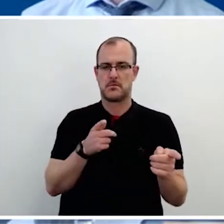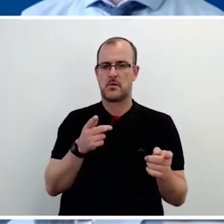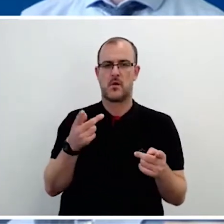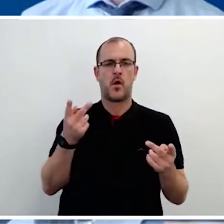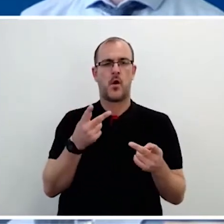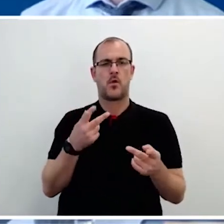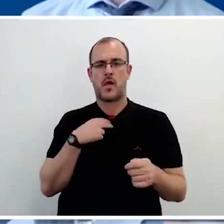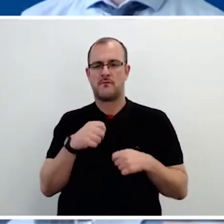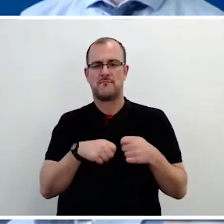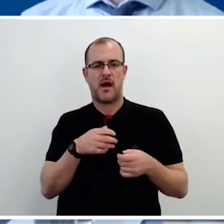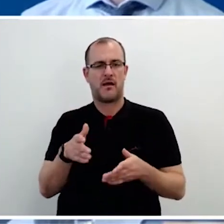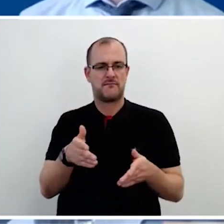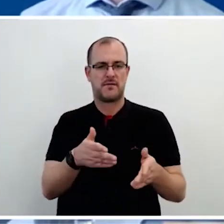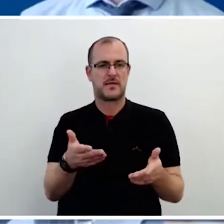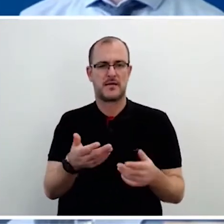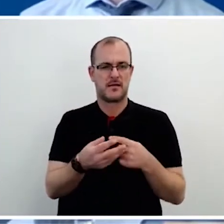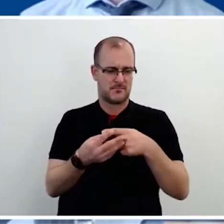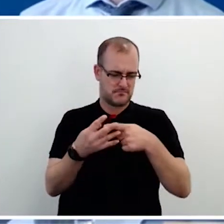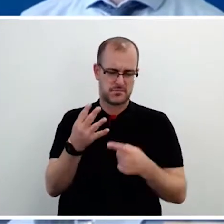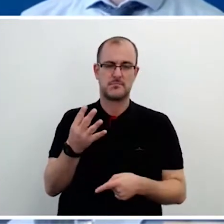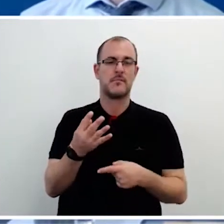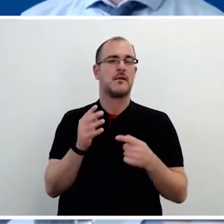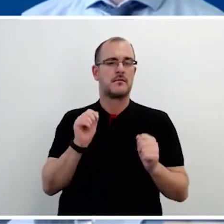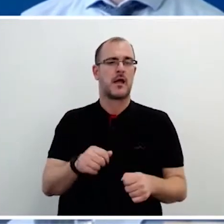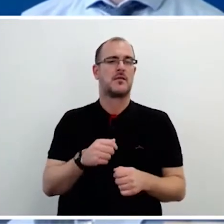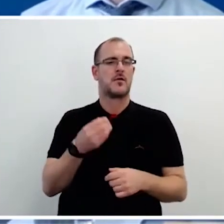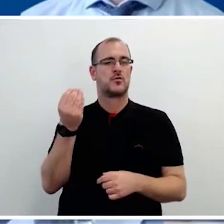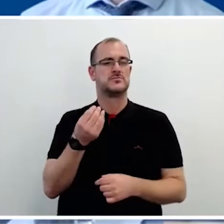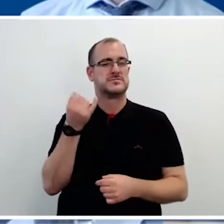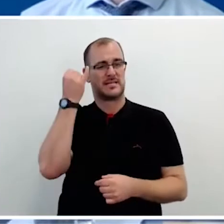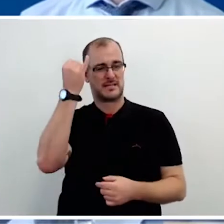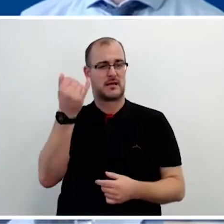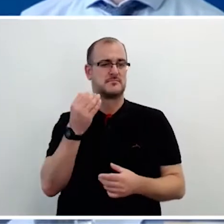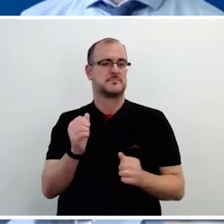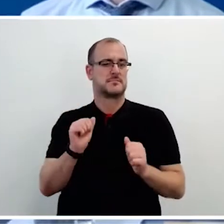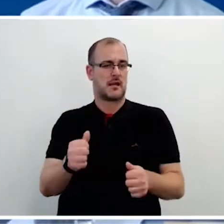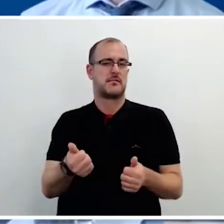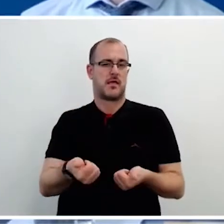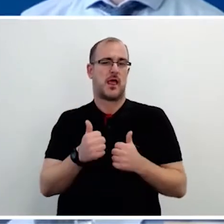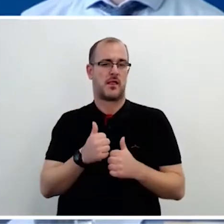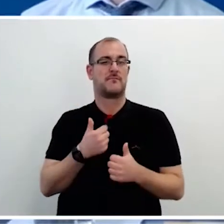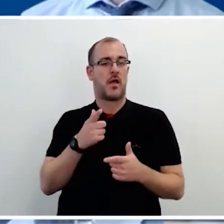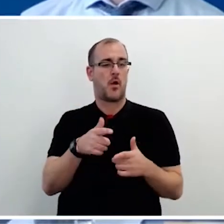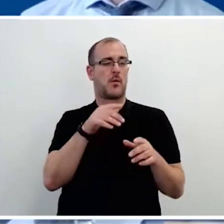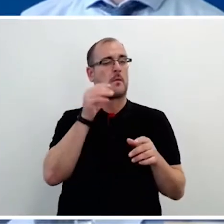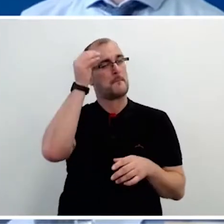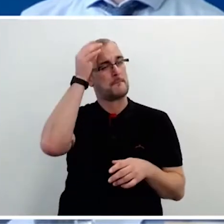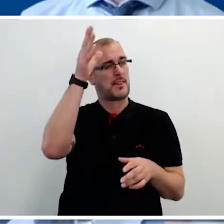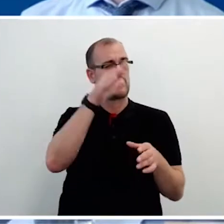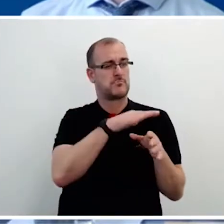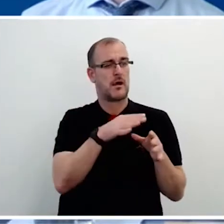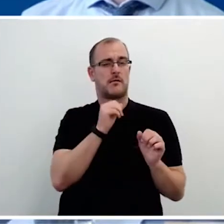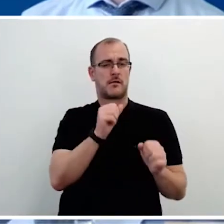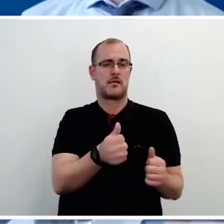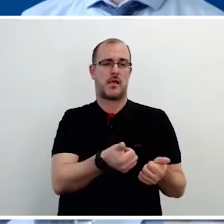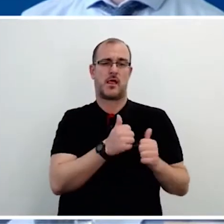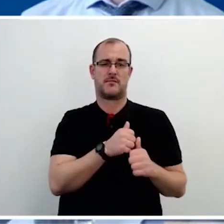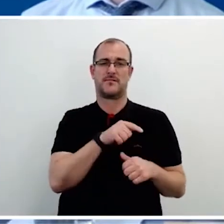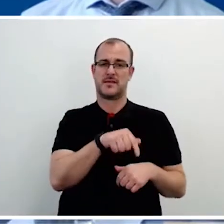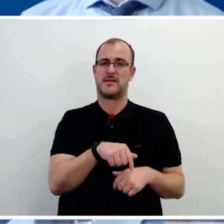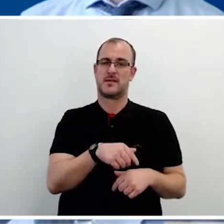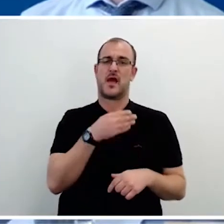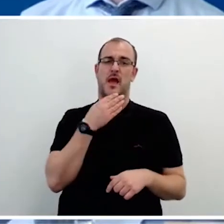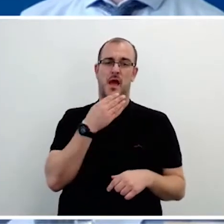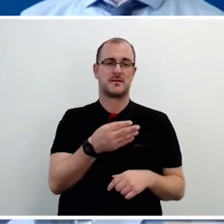einen Radweg. All das kann künstliche Intelligenz und es hilft uns auch im Bereich der Bildung. Und wir haben hier in Hessen einen ganz